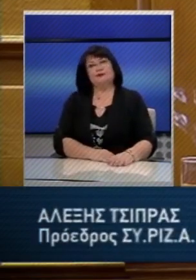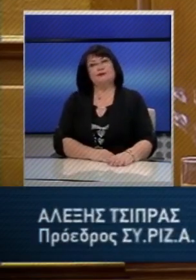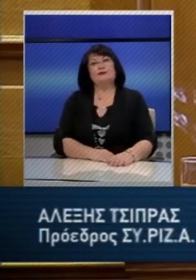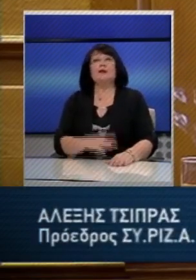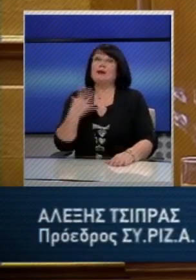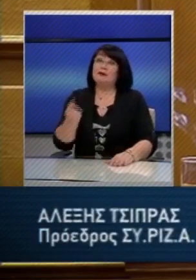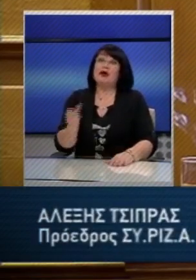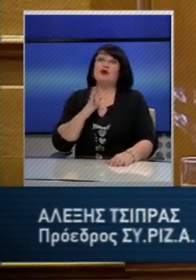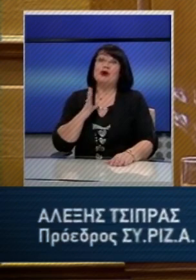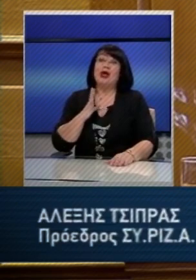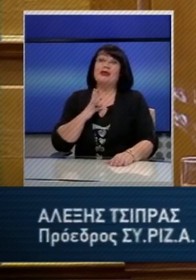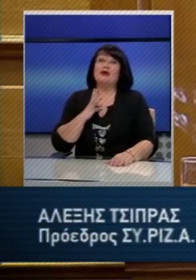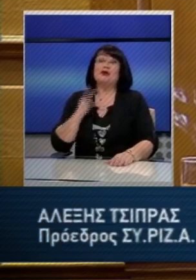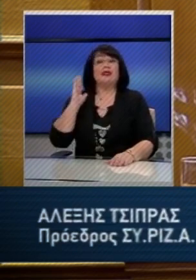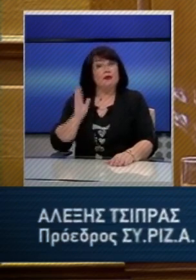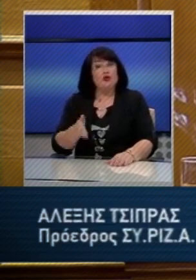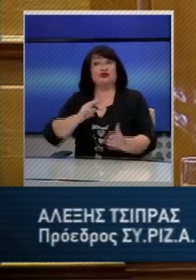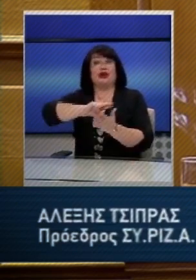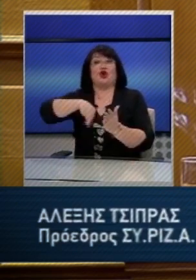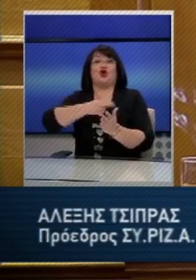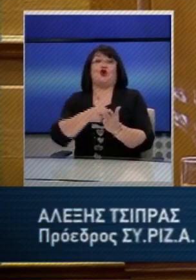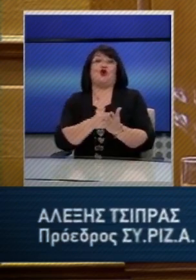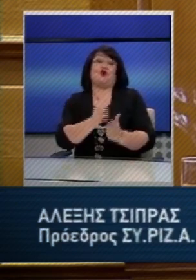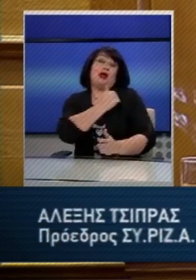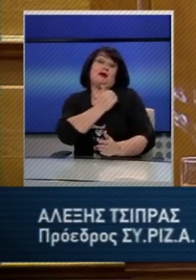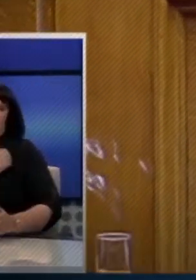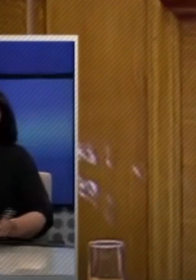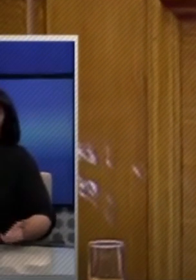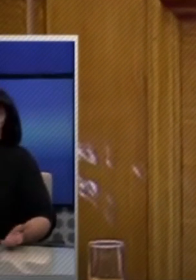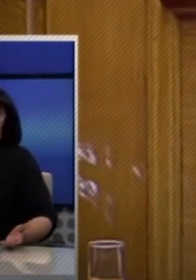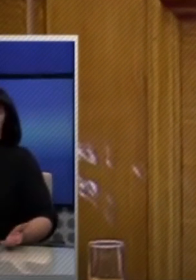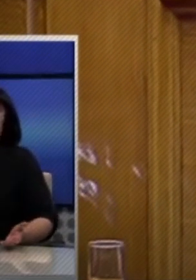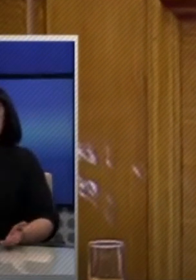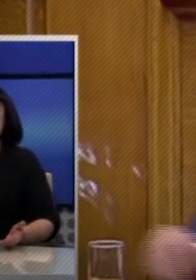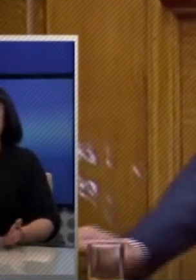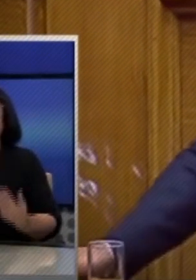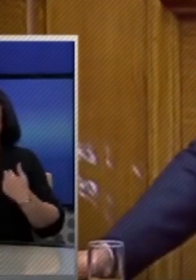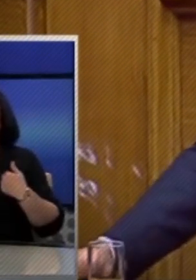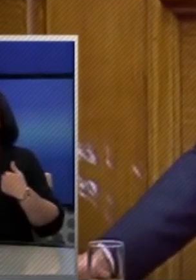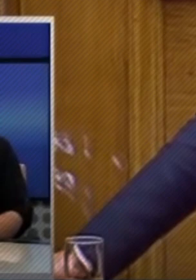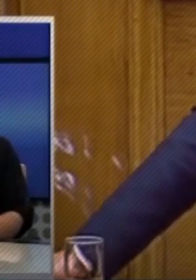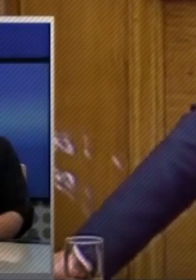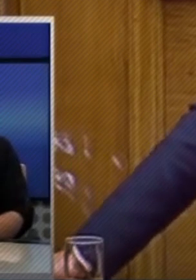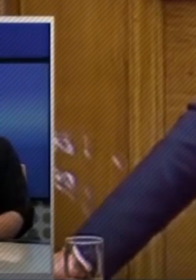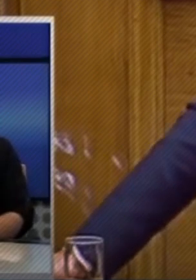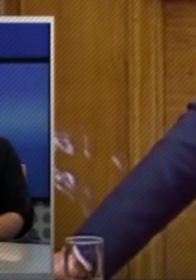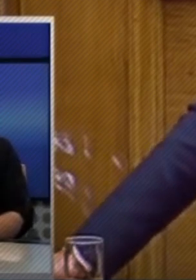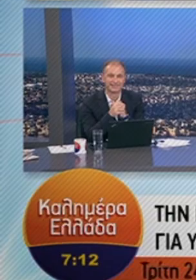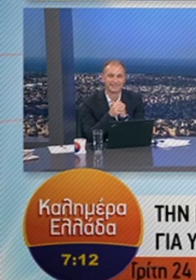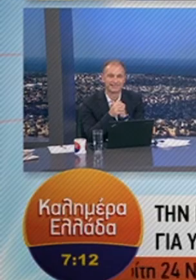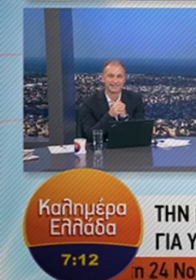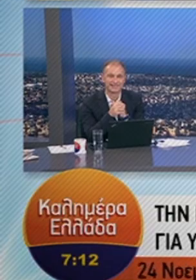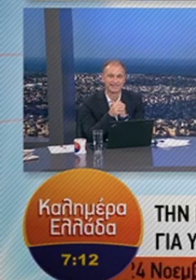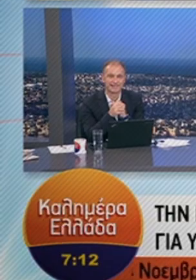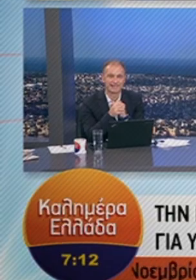λοιπόν άνθρωποι οι οποίοι θα μπορούσαν να παίξουν αυτό το ρόλο, αν αυτό είναι το ερώτημά σας και όχι στελέχη μας. Εγώ θα σας πρότεινα την κυρία Λινού, την κυρία Αθηνά Λινού.